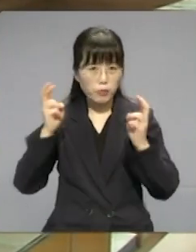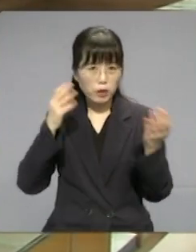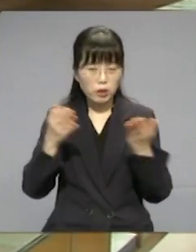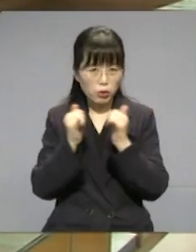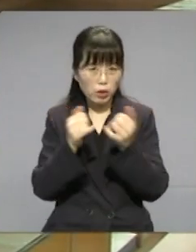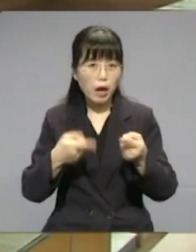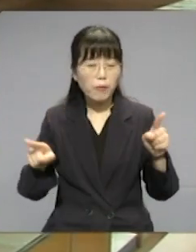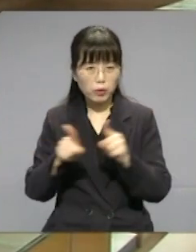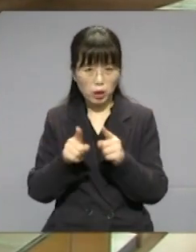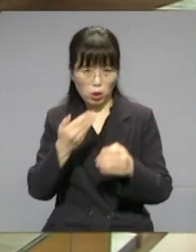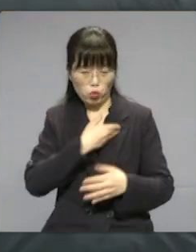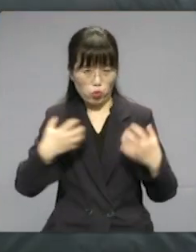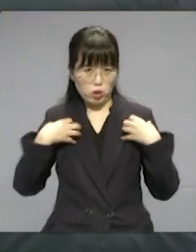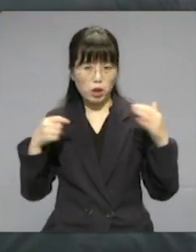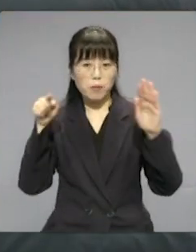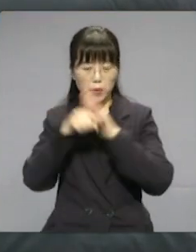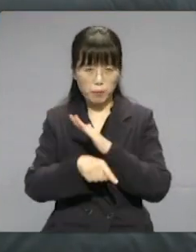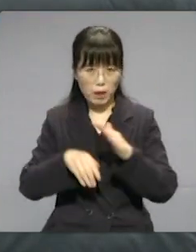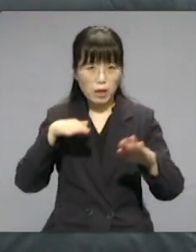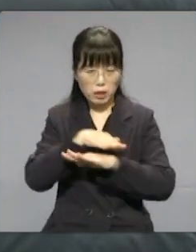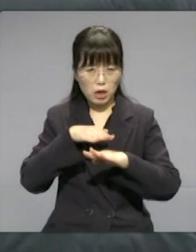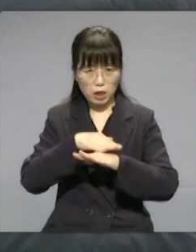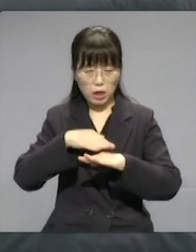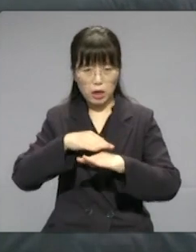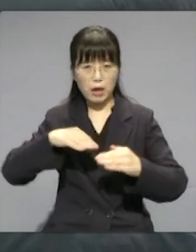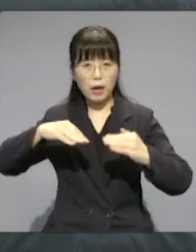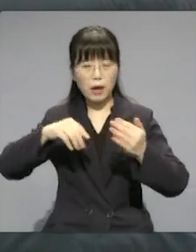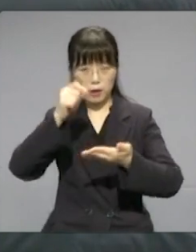직원과 함께 구청을 방문해 차량 말소